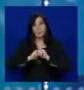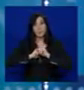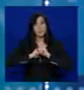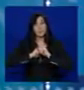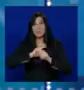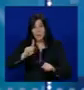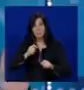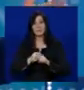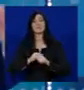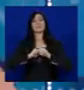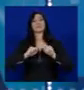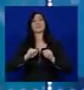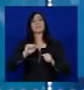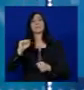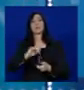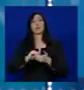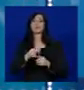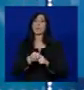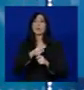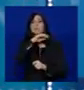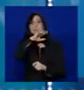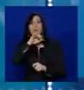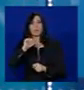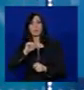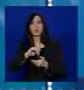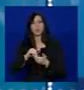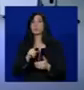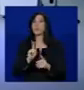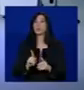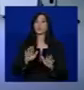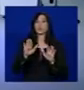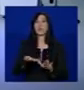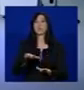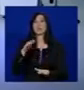старите партии и коалиция? Не може да оставим държавата без управление. Ще направите ли?